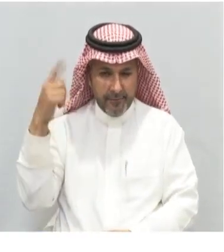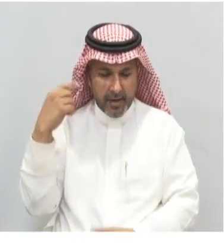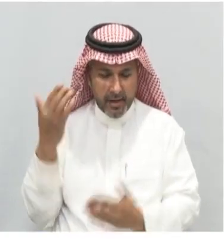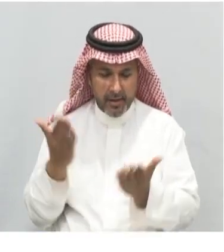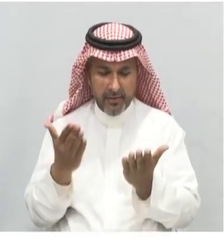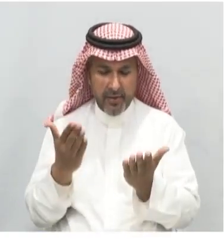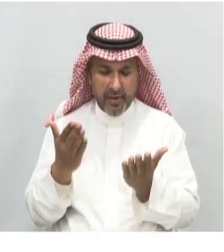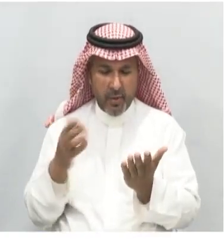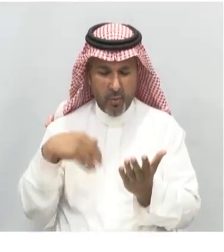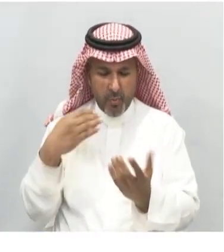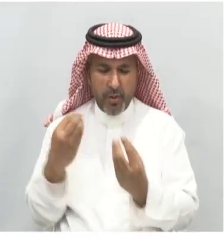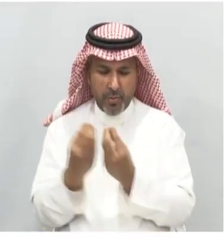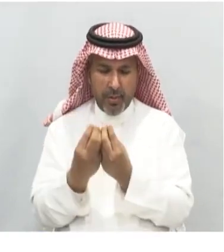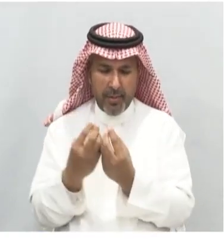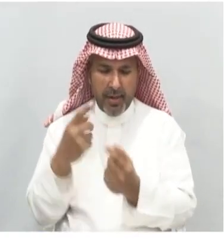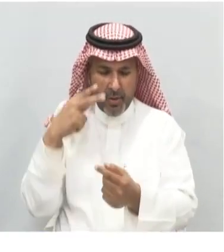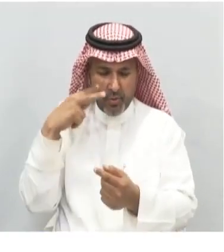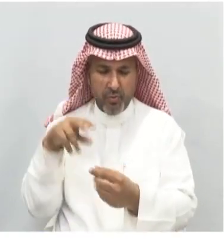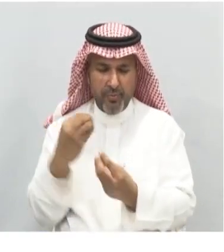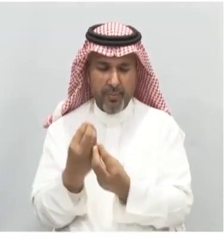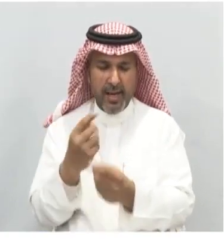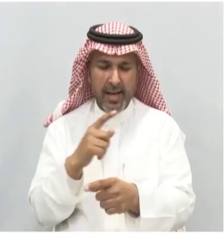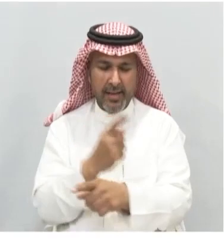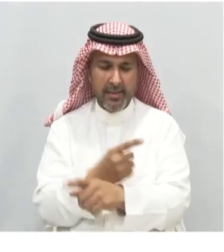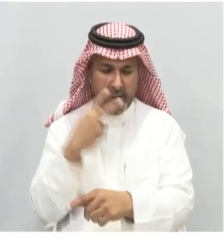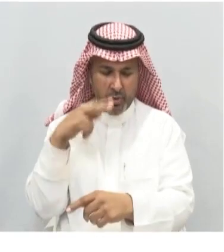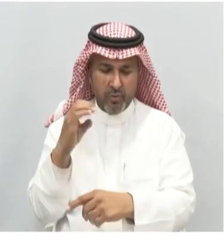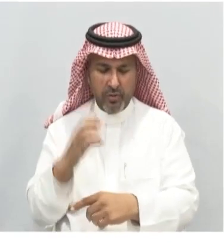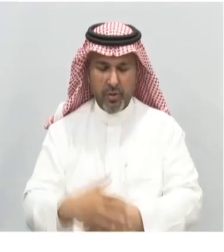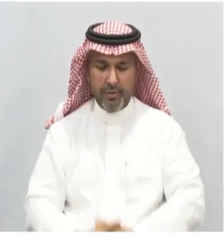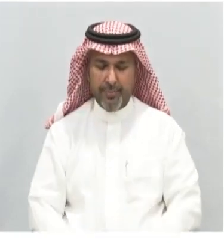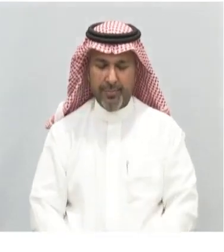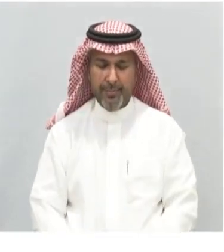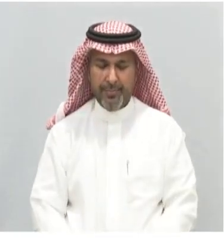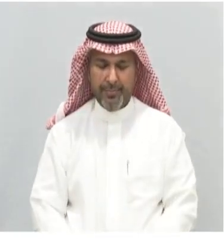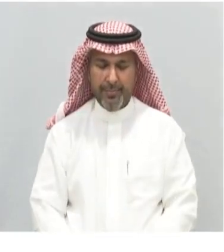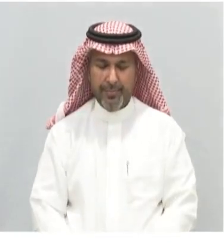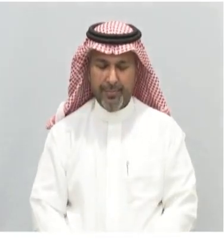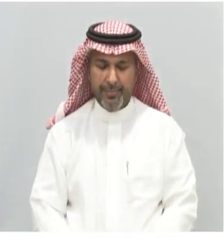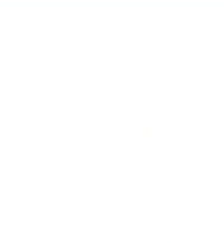فكروا فيها ابنائي وبناتي هنا ثلاثه طلبات ومن ثم نعود لحل هذا